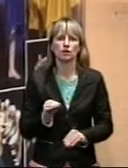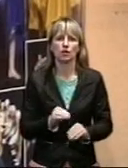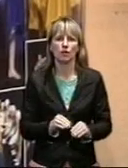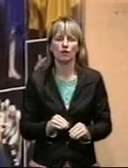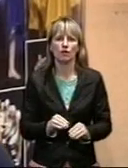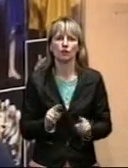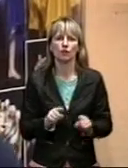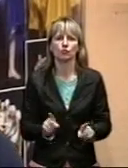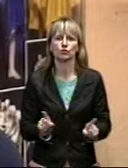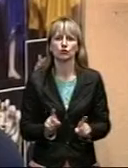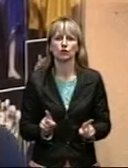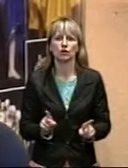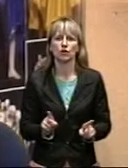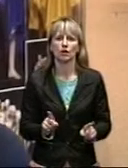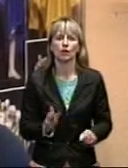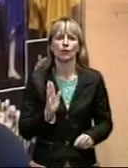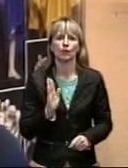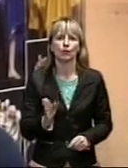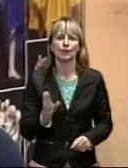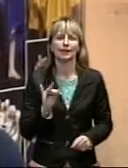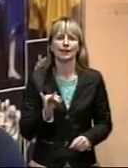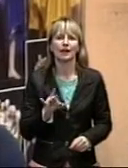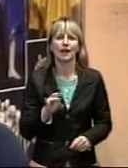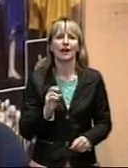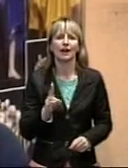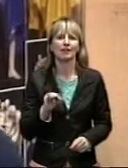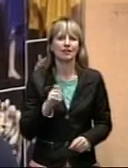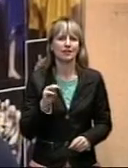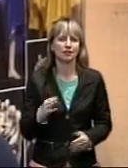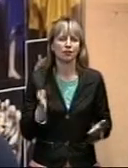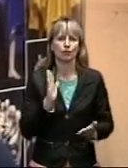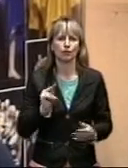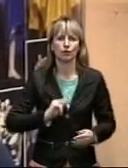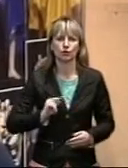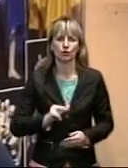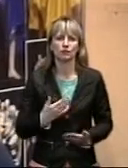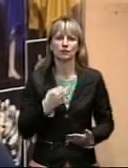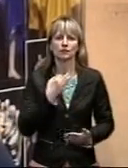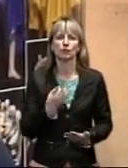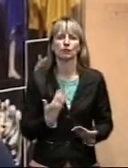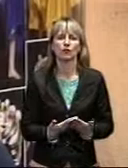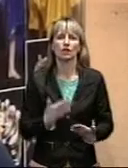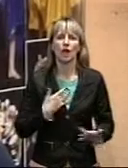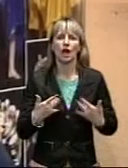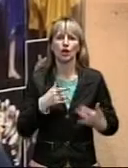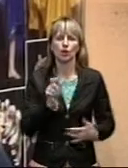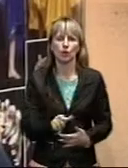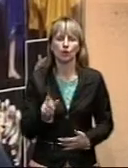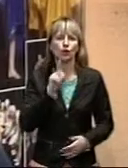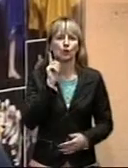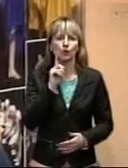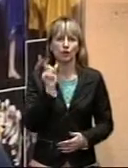що будуть і реквізит певний, з яким будуть працювати, скажімо так, наші актори